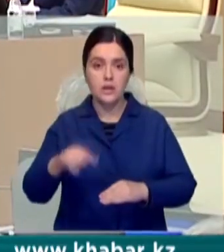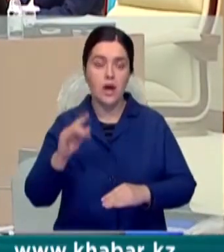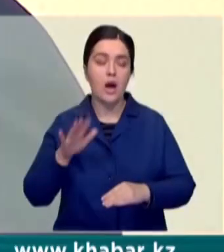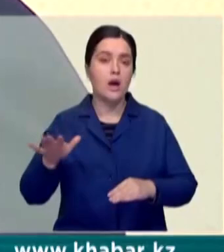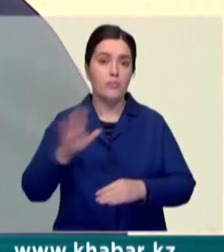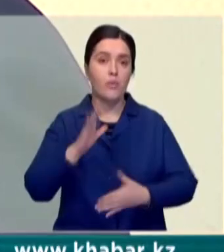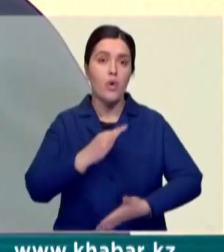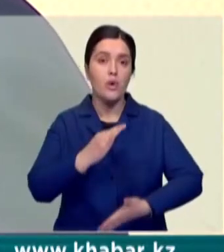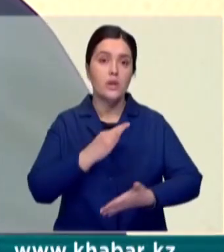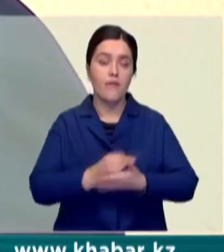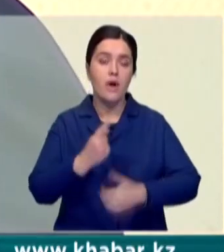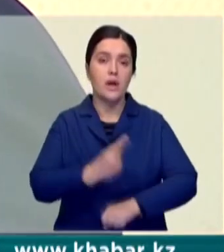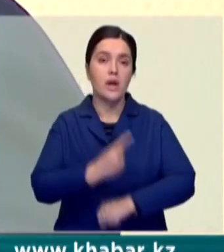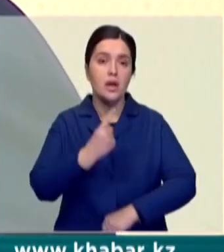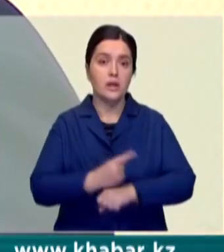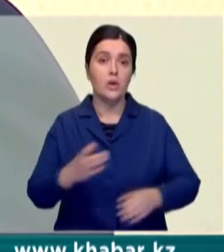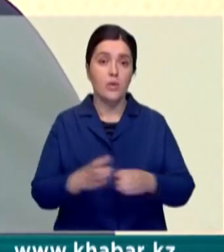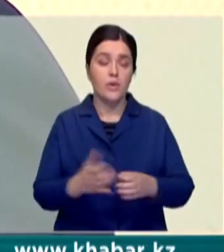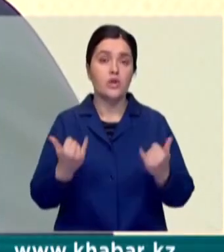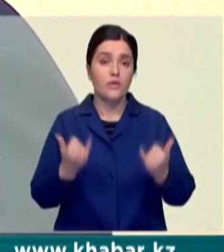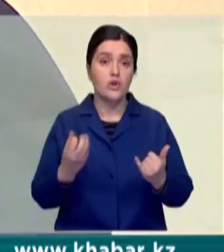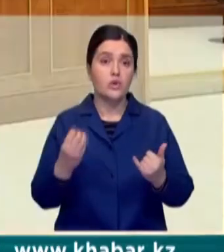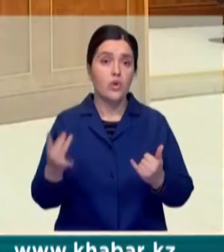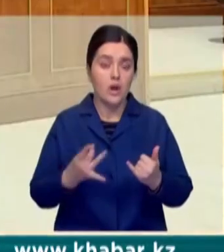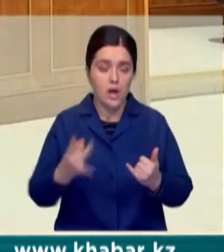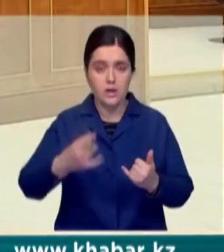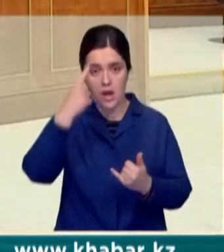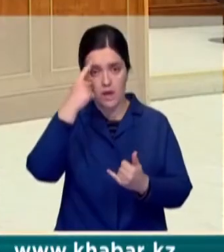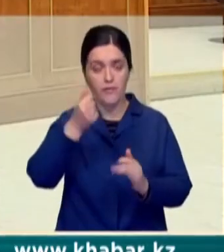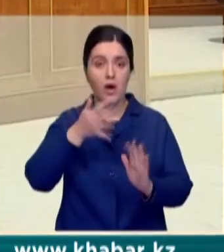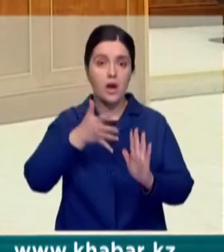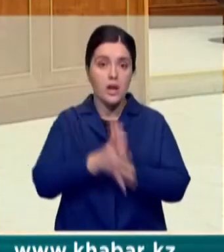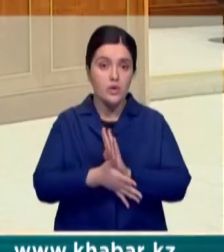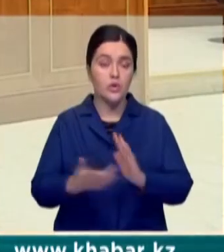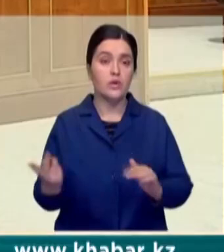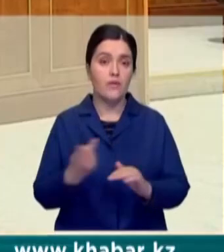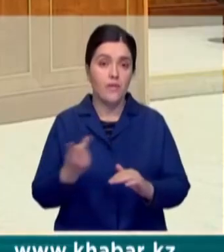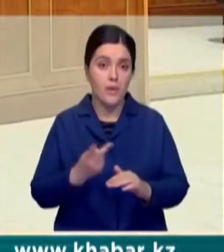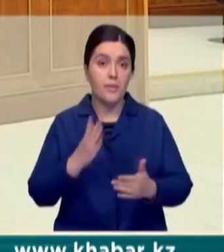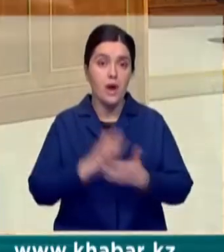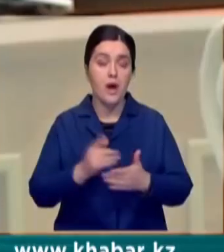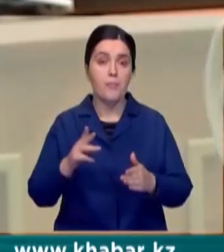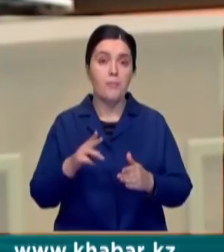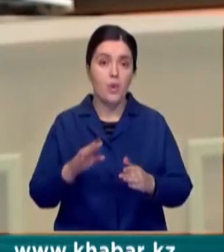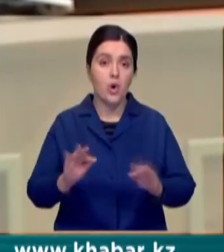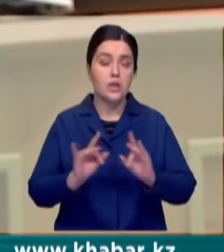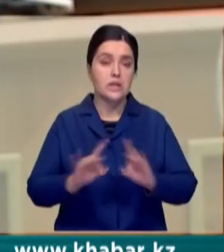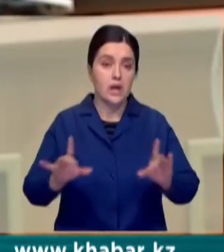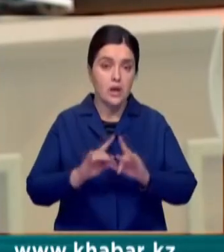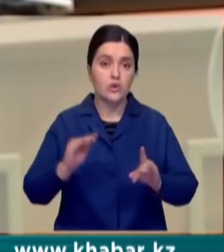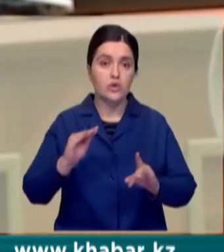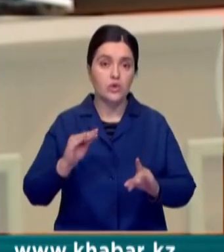сам ракетный комплекс. Сегодня еще раз озвучили расходы обеих сторон. Так, по словам Аскара Жумагалиева, наша страна